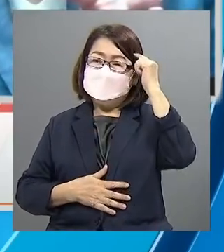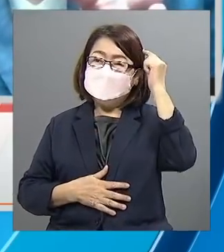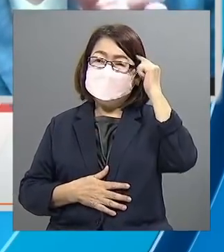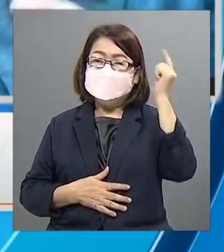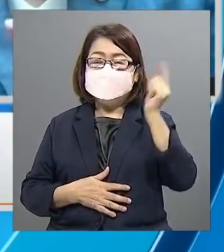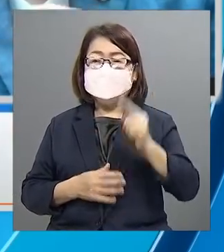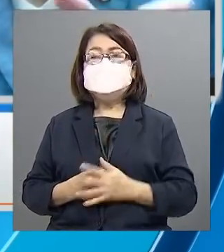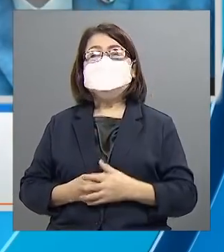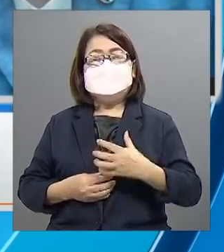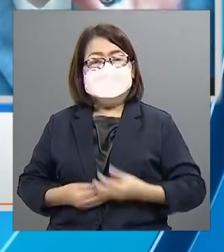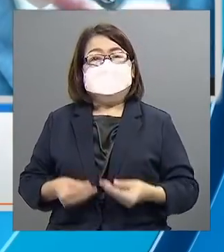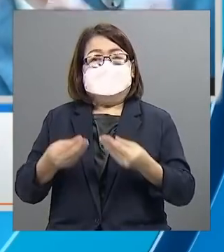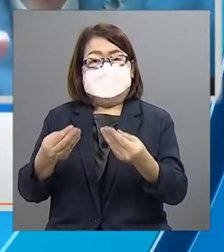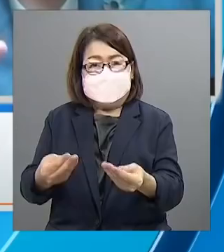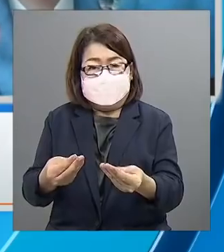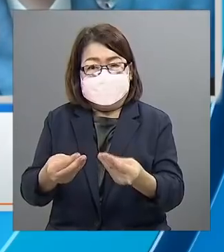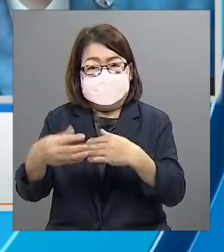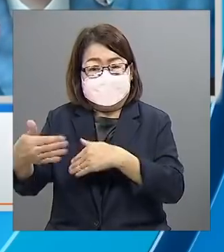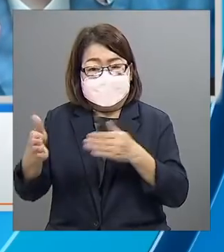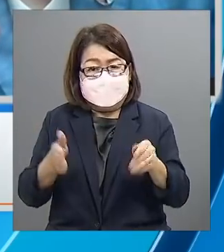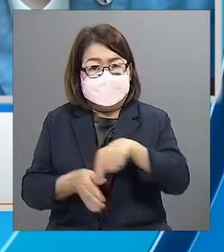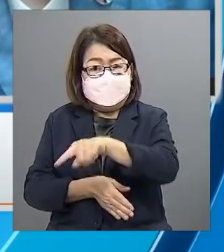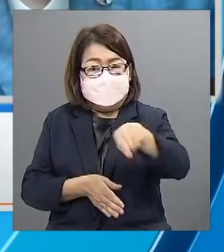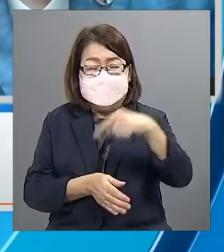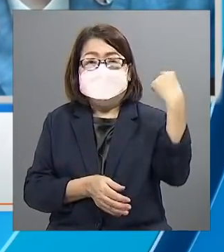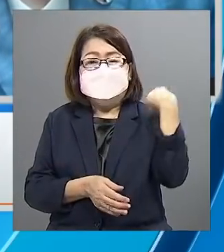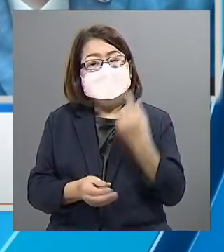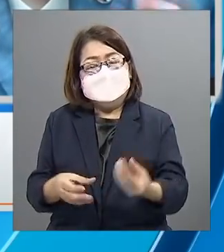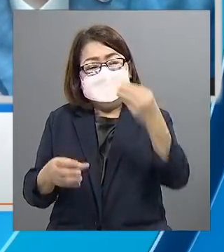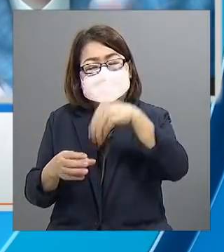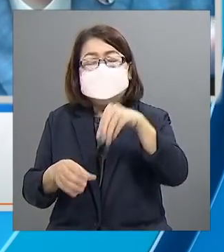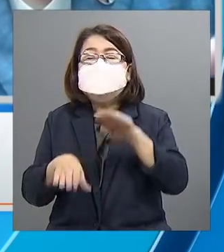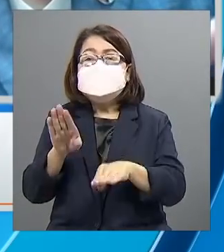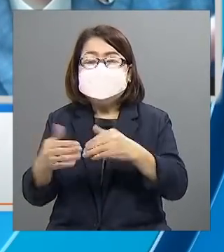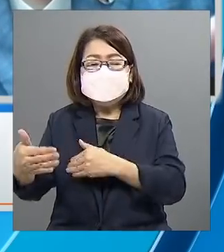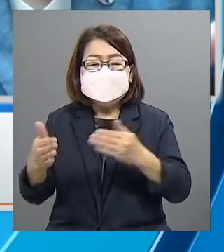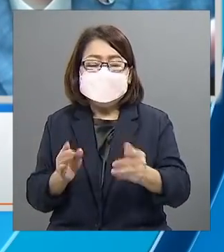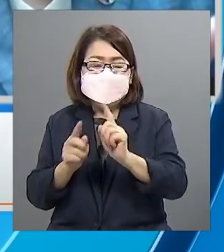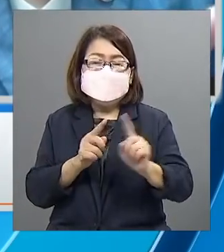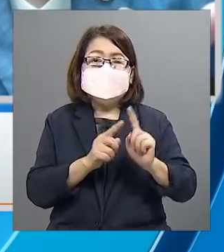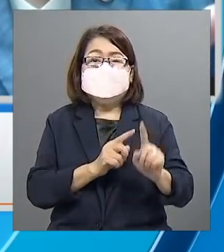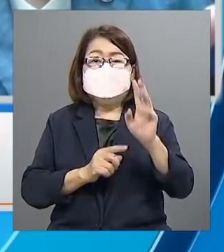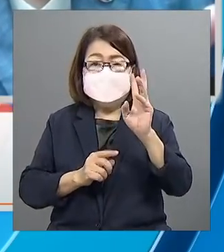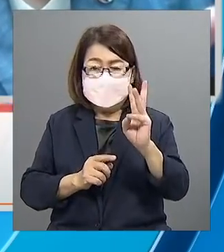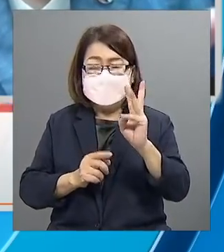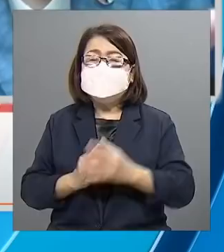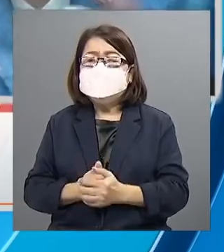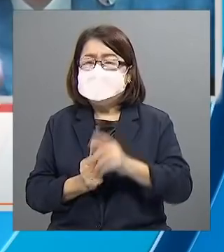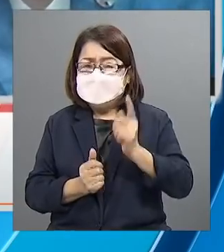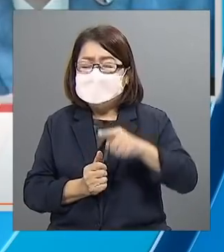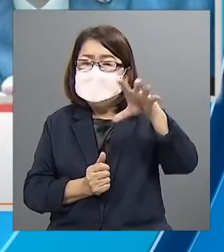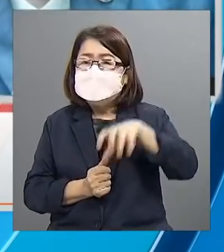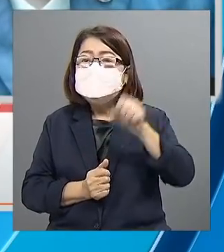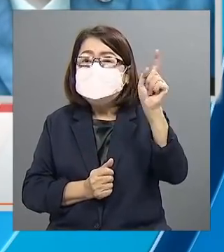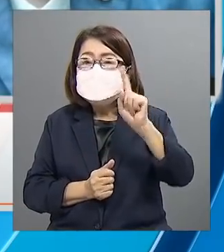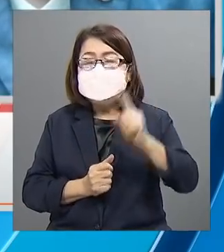อดตายเนี่ยเพื่อซัพพอร์ตในส่วนนี้ประมาณ 10,000 กล่องนะ ครับ ตอนนี้ก็ 10,000 กล่องที่มาก็คือคงต้องขอความนุเค